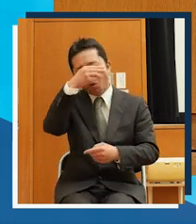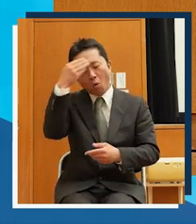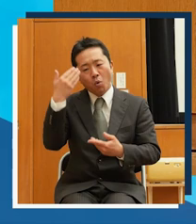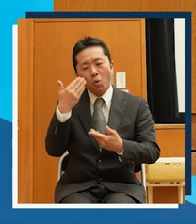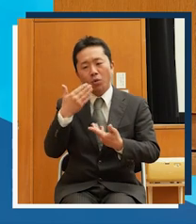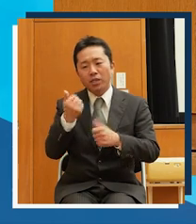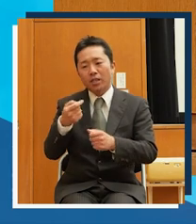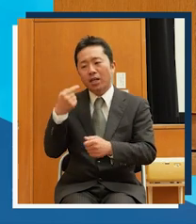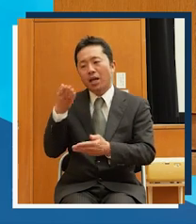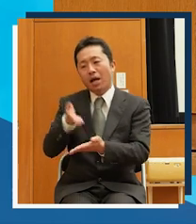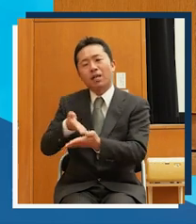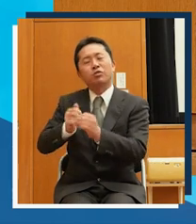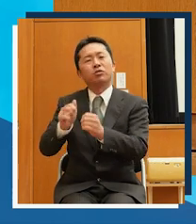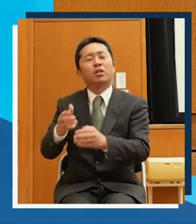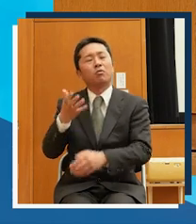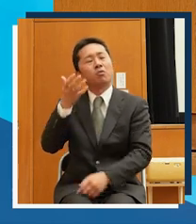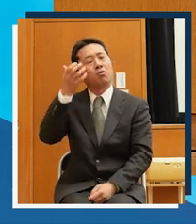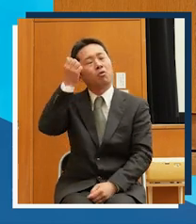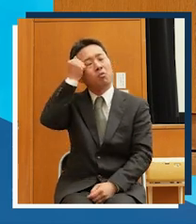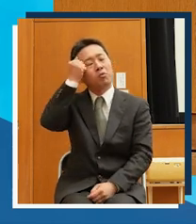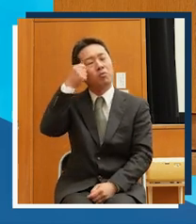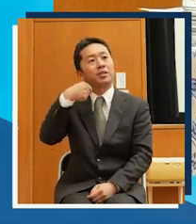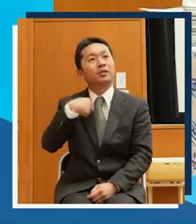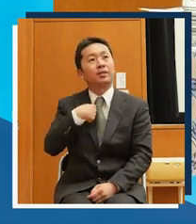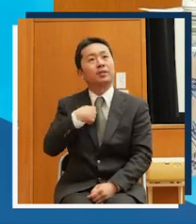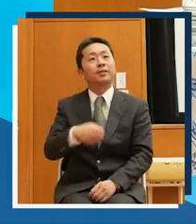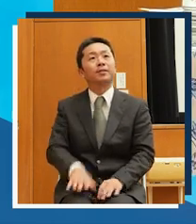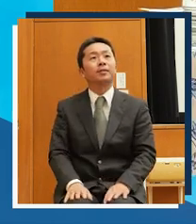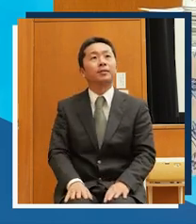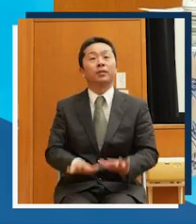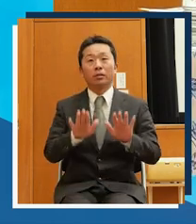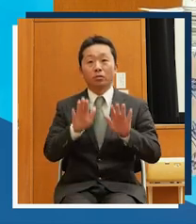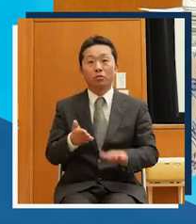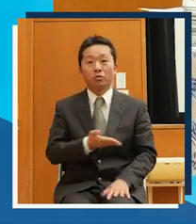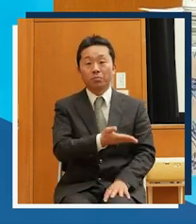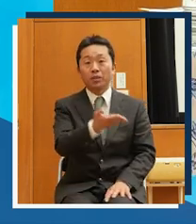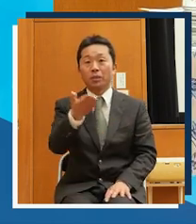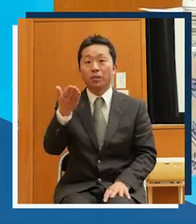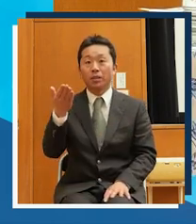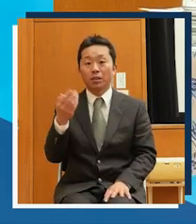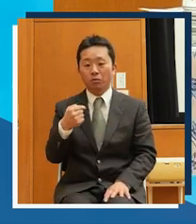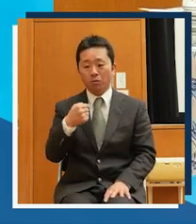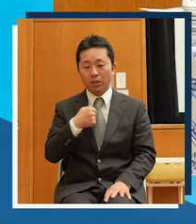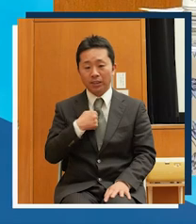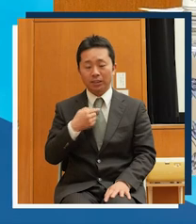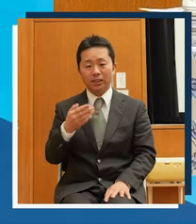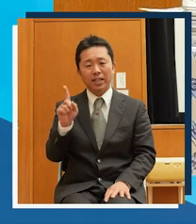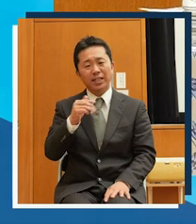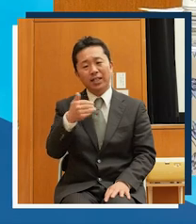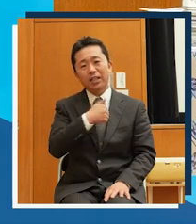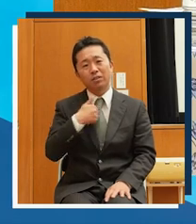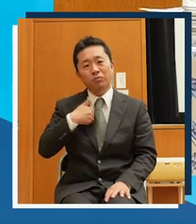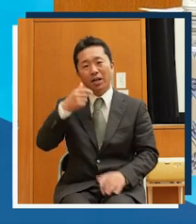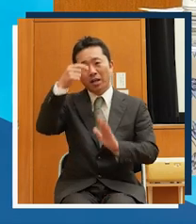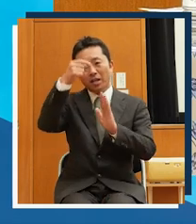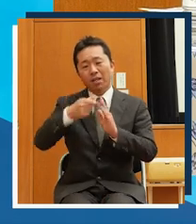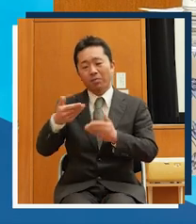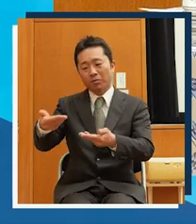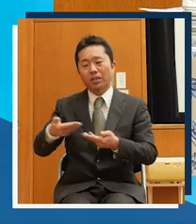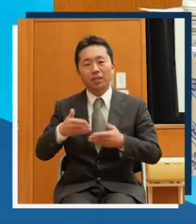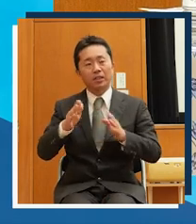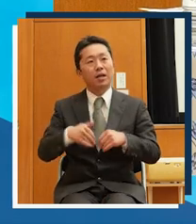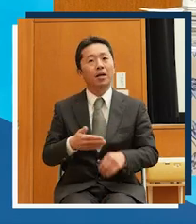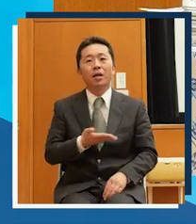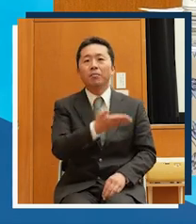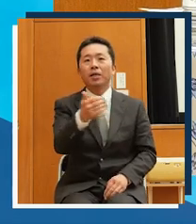てえ今パパッとその写真をめくっていました今日皆さんから私に何ができるのかというテーマが1番大きいと思います